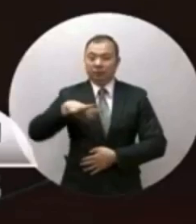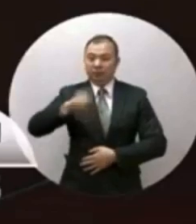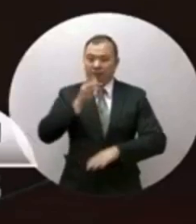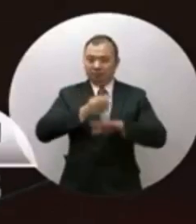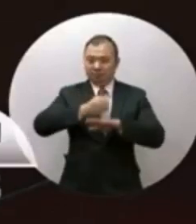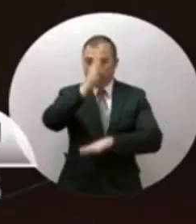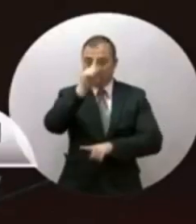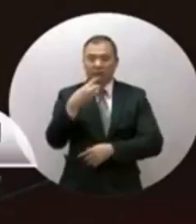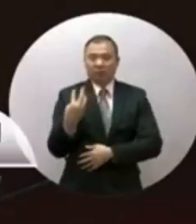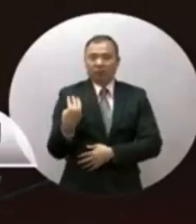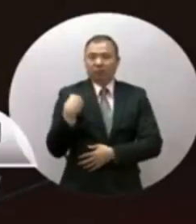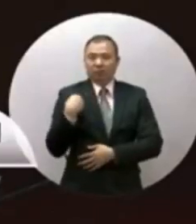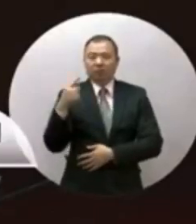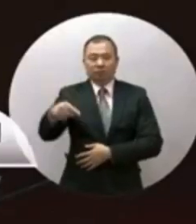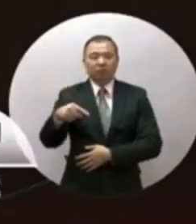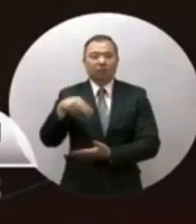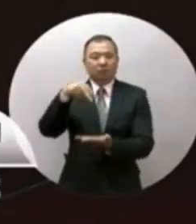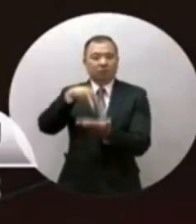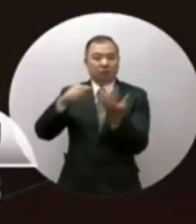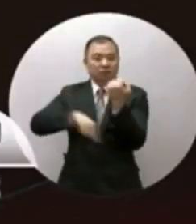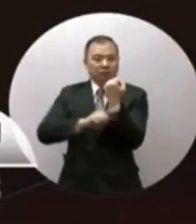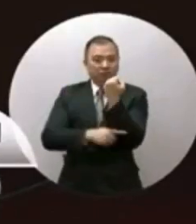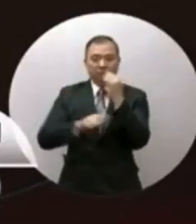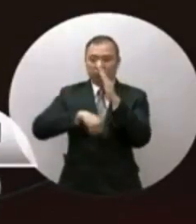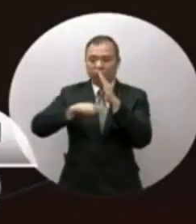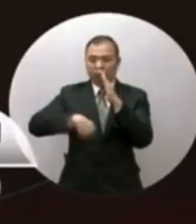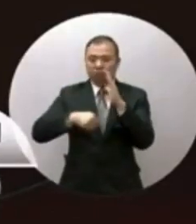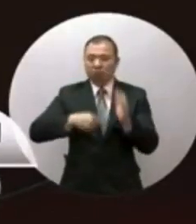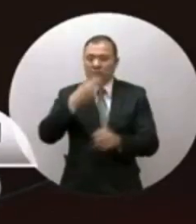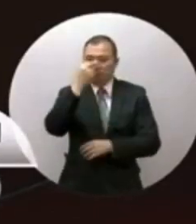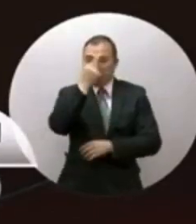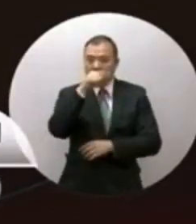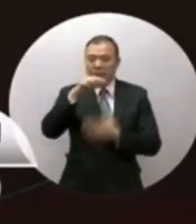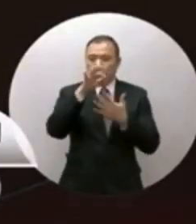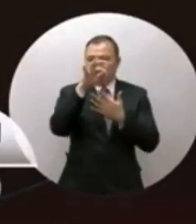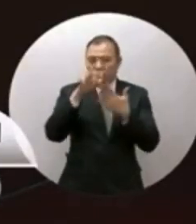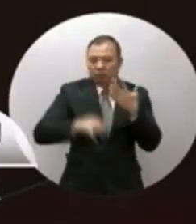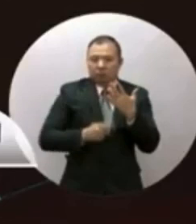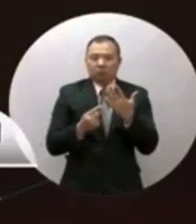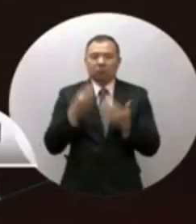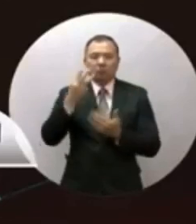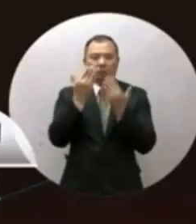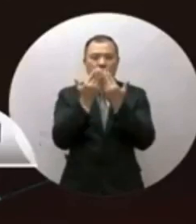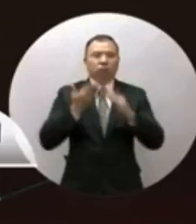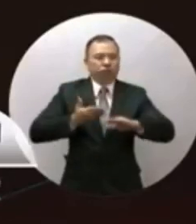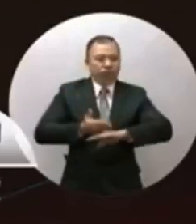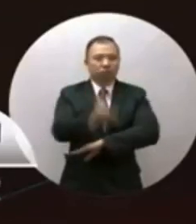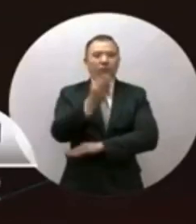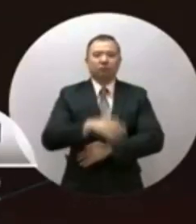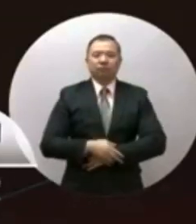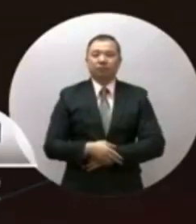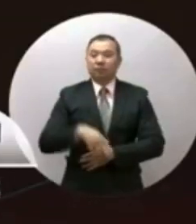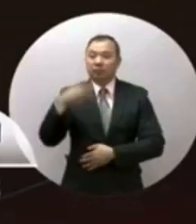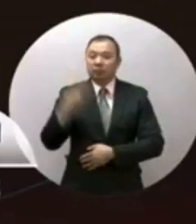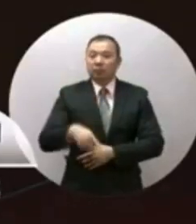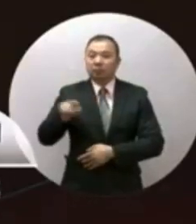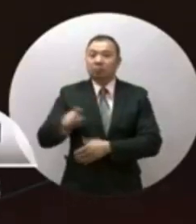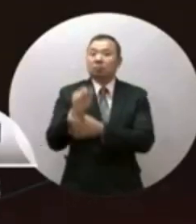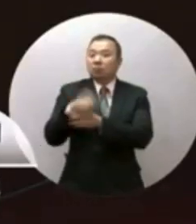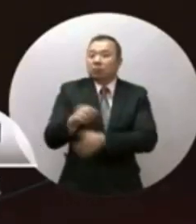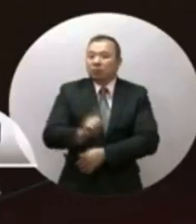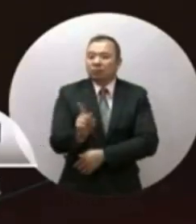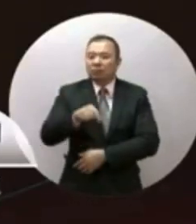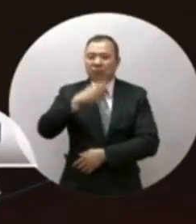三天前贵院通过特别条例的修正案，同意提高特别